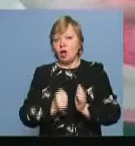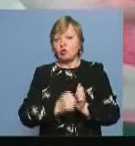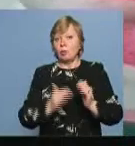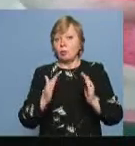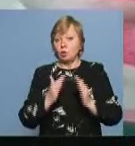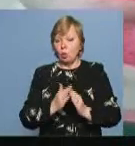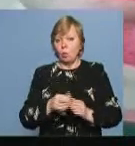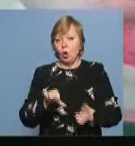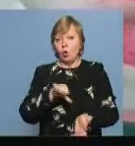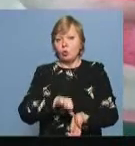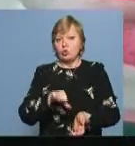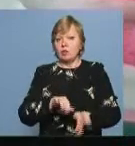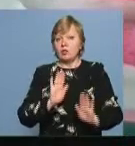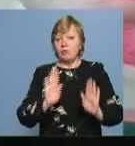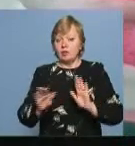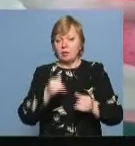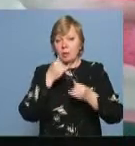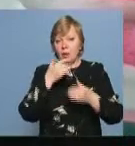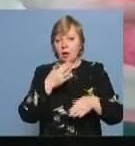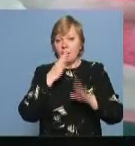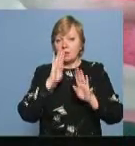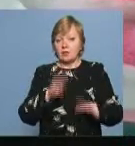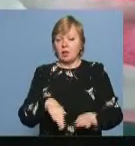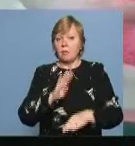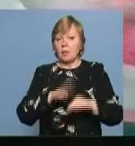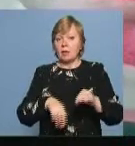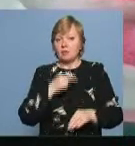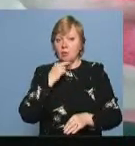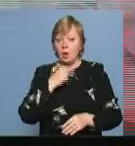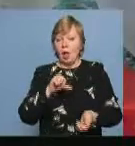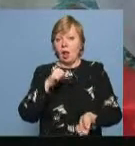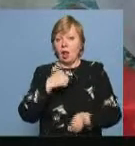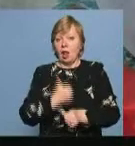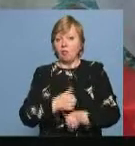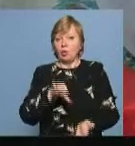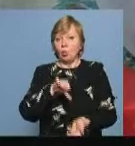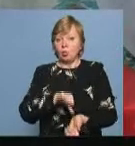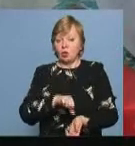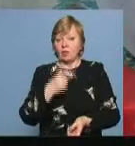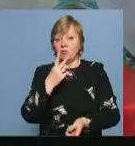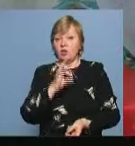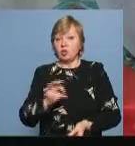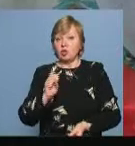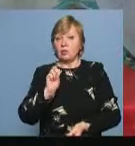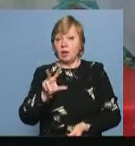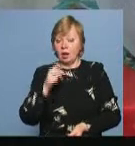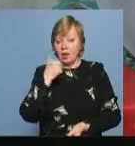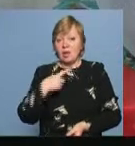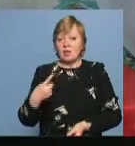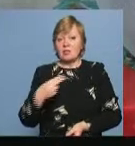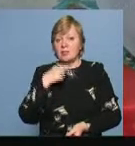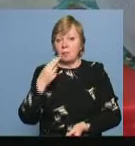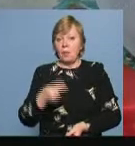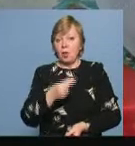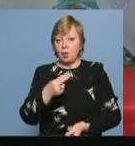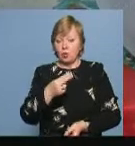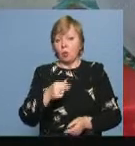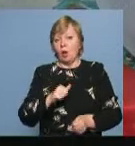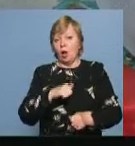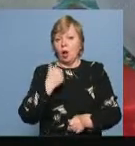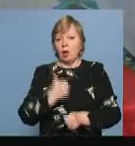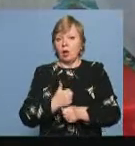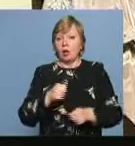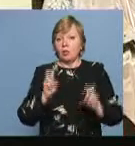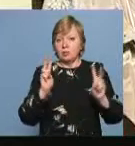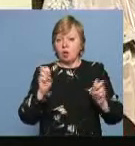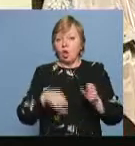могли оставить без внимания и главного героя 2013-го – змею. Тем более, что сотрудники музея объявили конкурс на лучшую